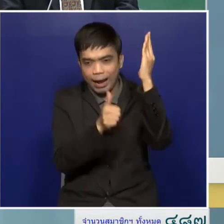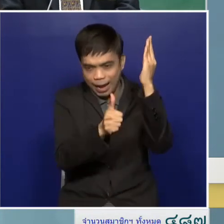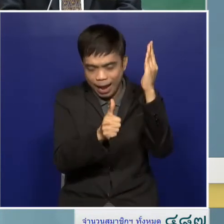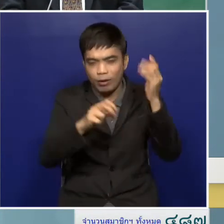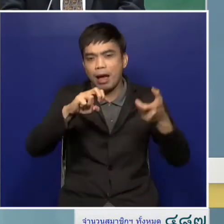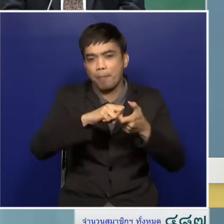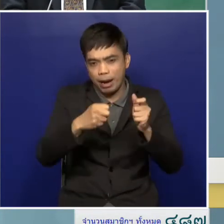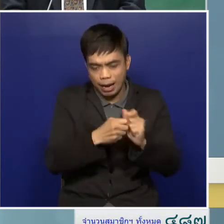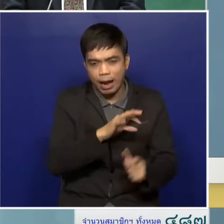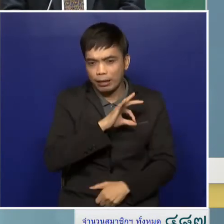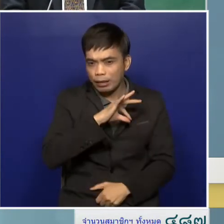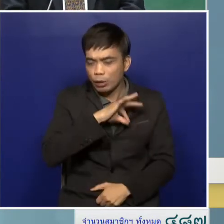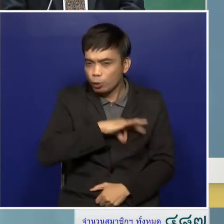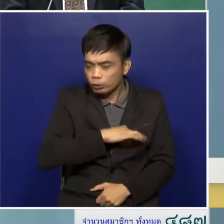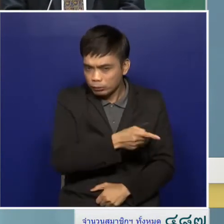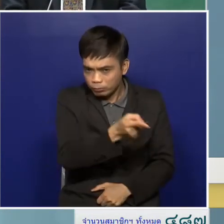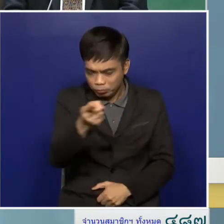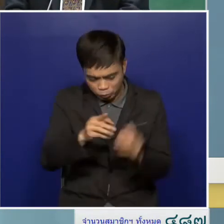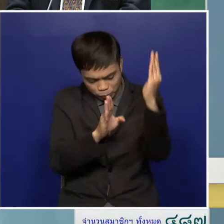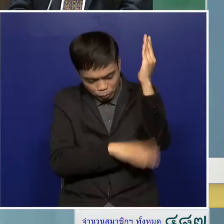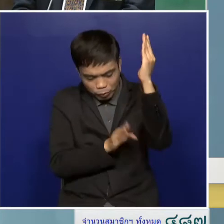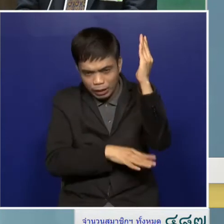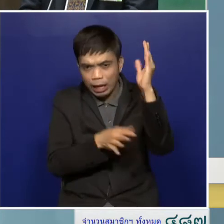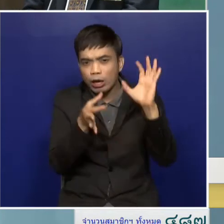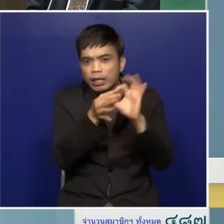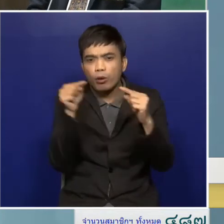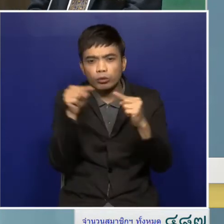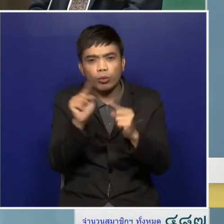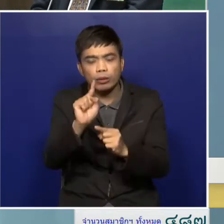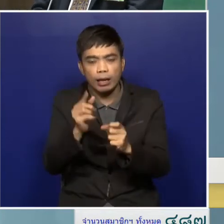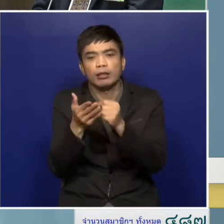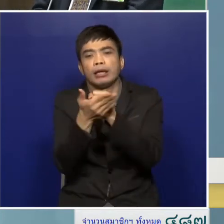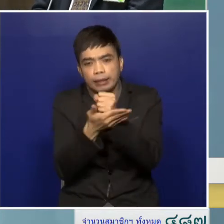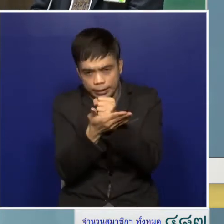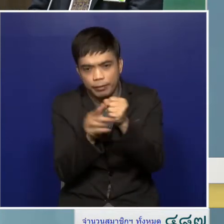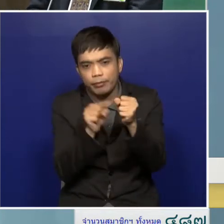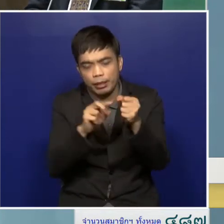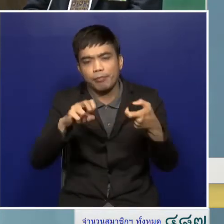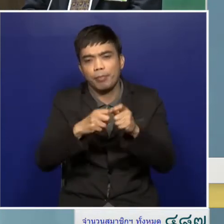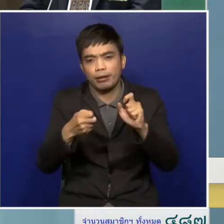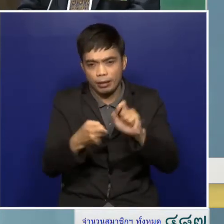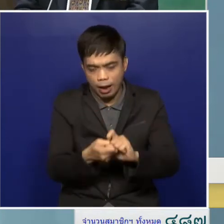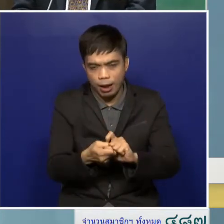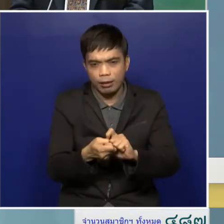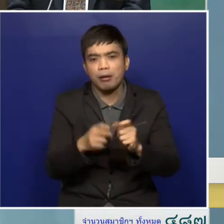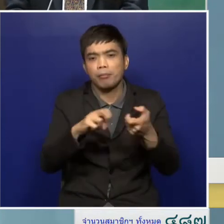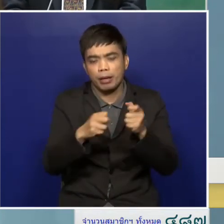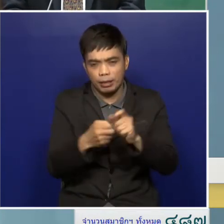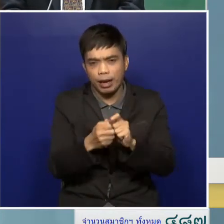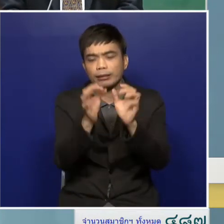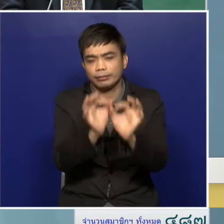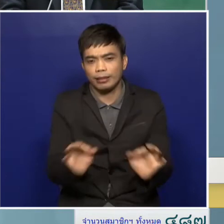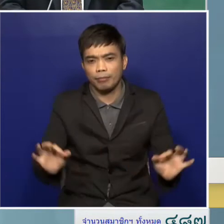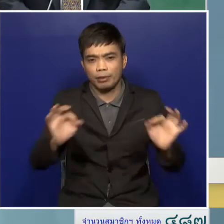ผู้แทนราษฎรในพื้นที่ศาลจังหวัดชายแดนภาคใต้ก็คือเรื่องของยาเสพติดวันนี้คือปัญหาเป็นปัญหาเป็นวันละ